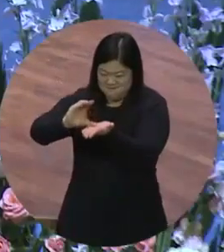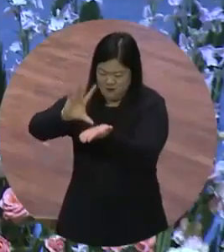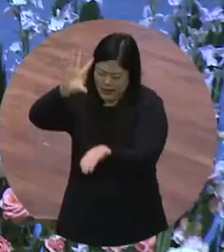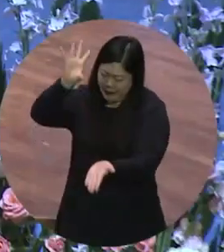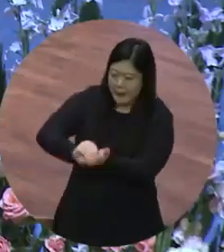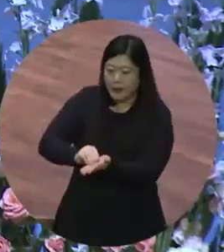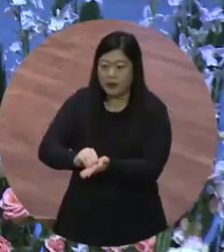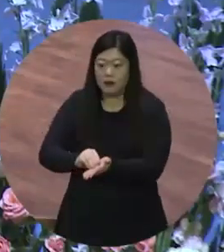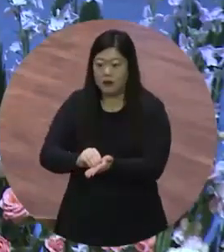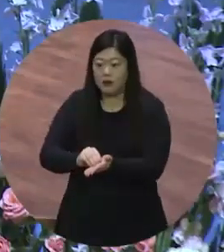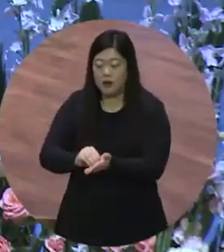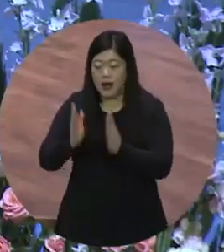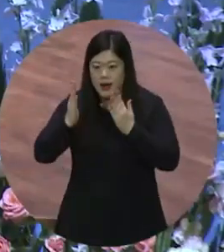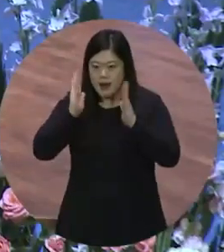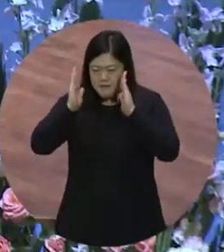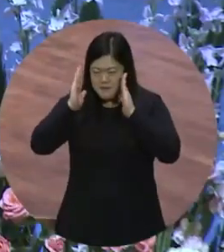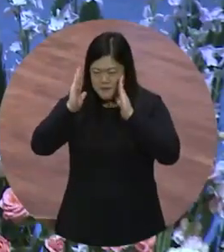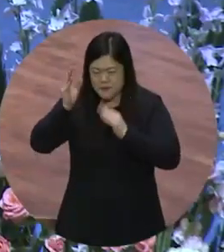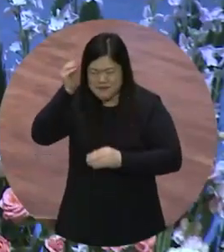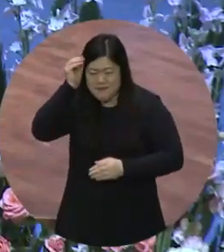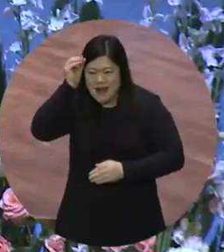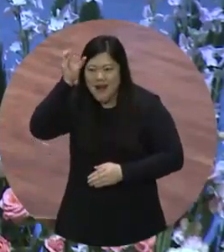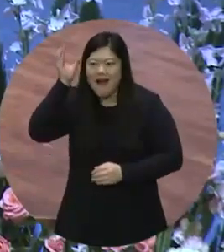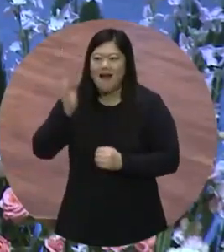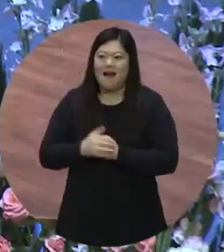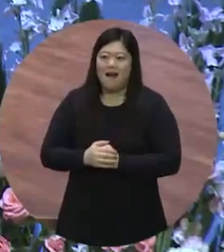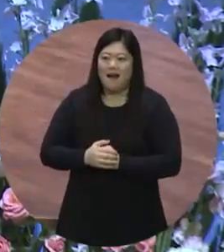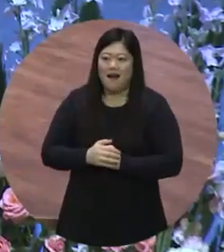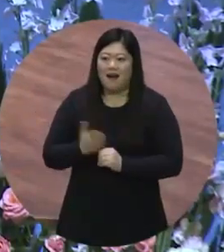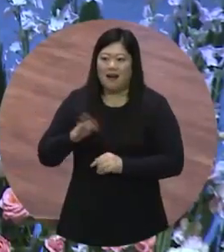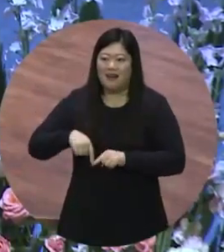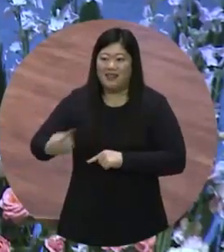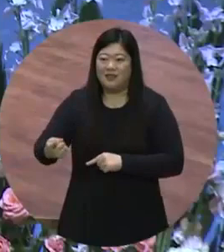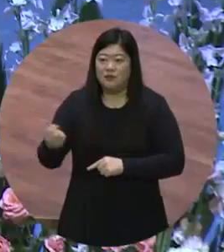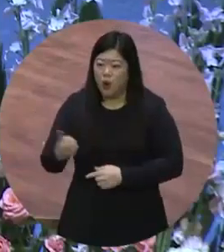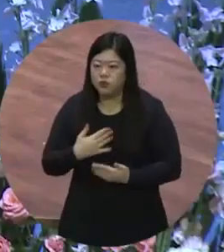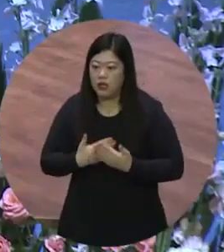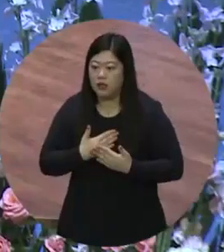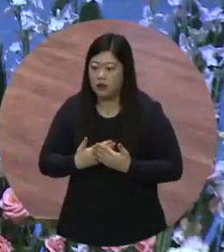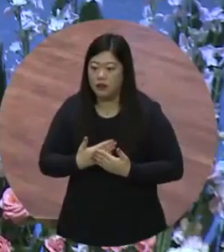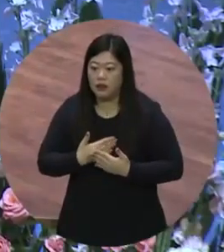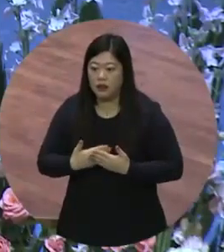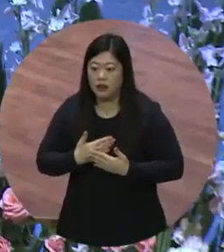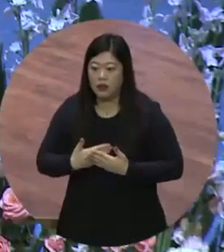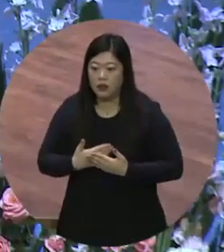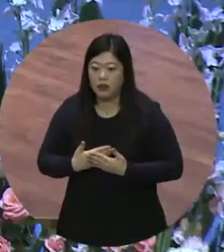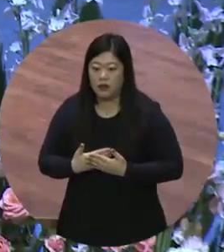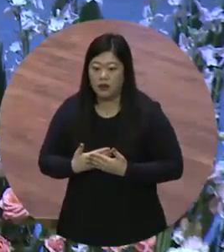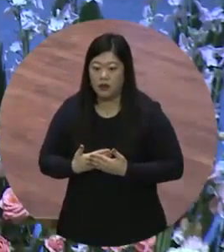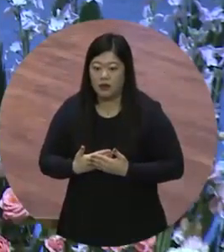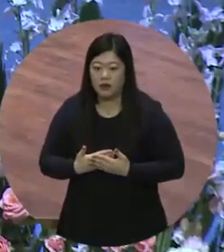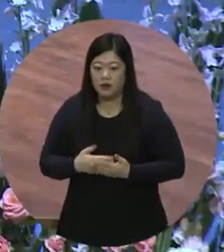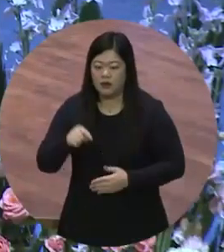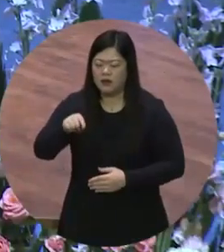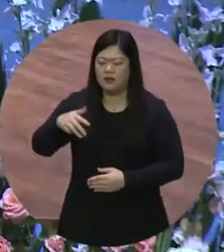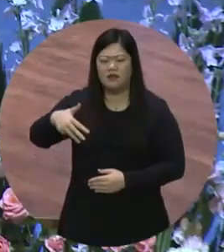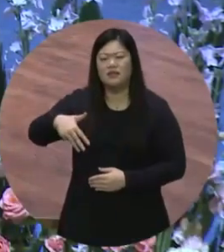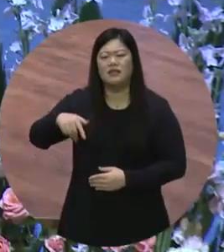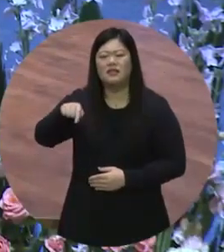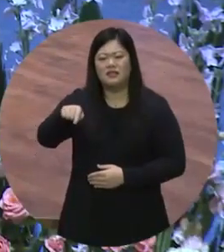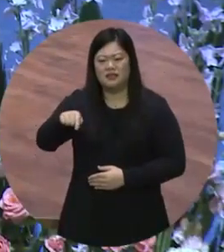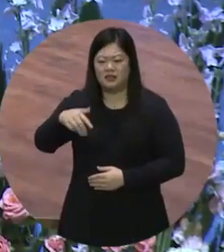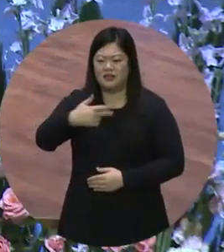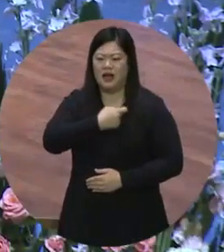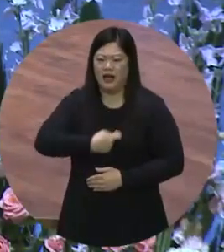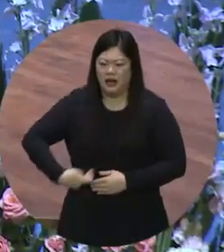뭔가 불안을 해소해 보려고. 이걸 사도행전 13장, 16장, 19장의 상태